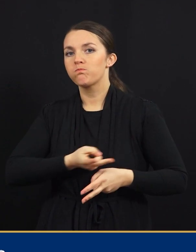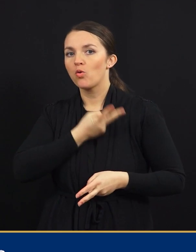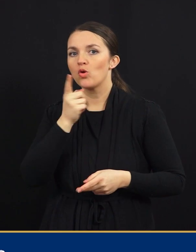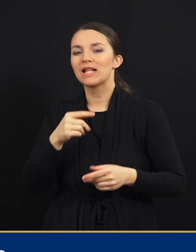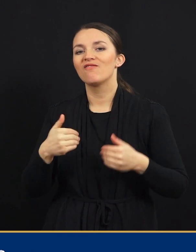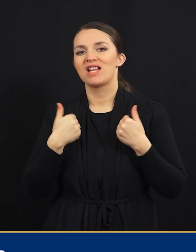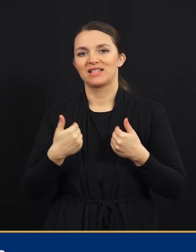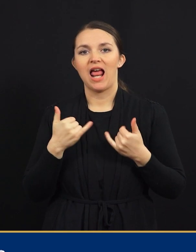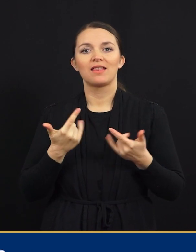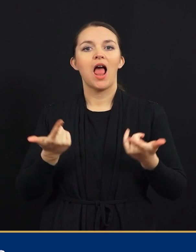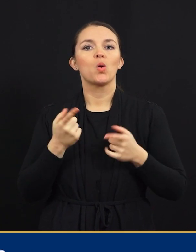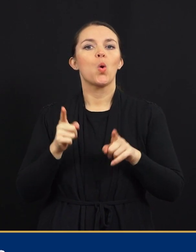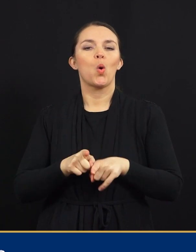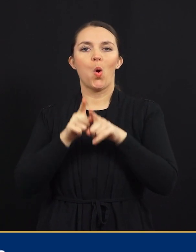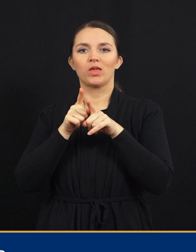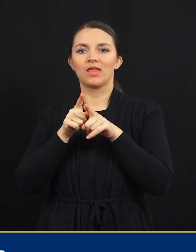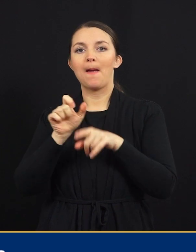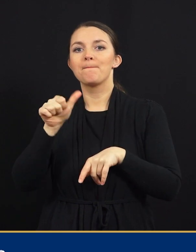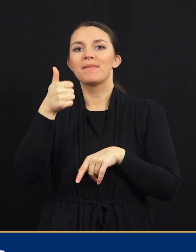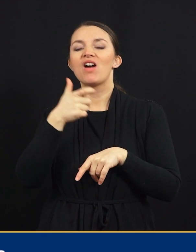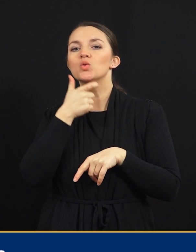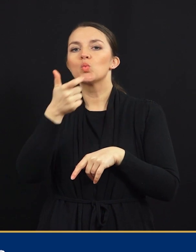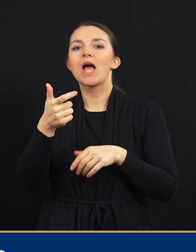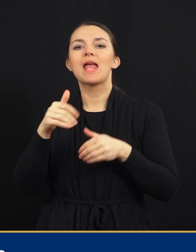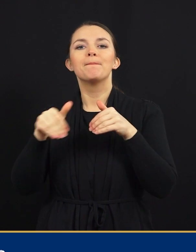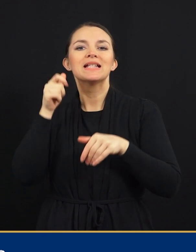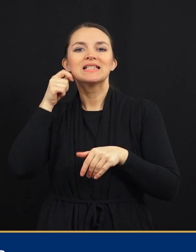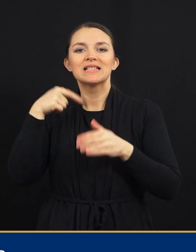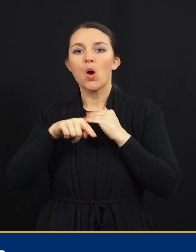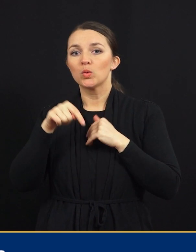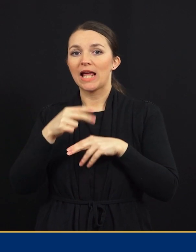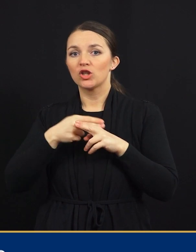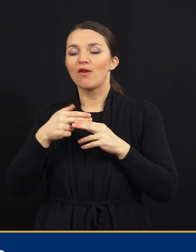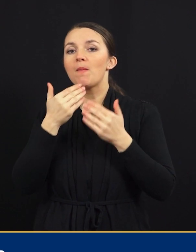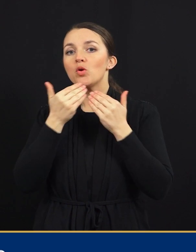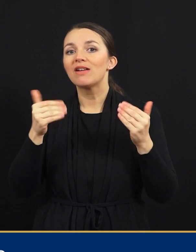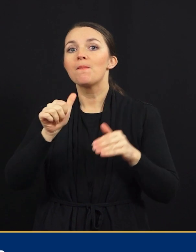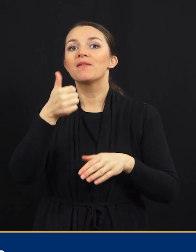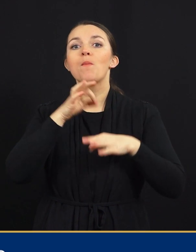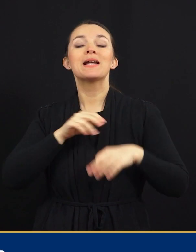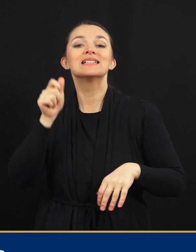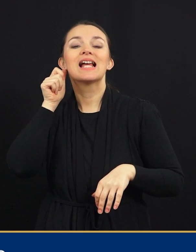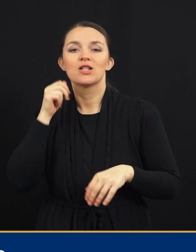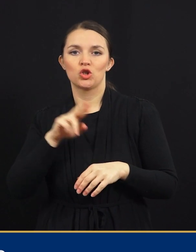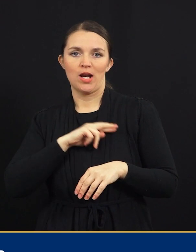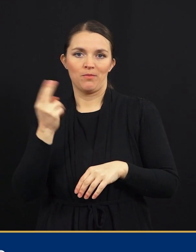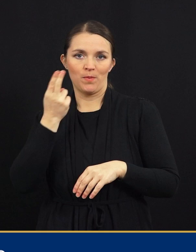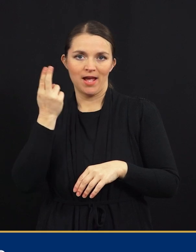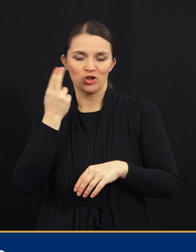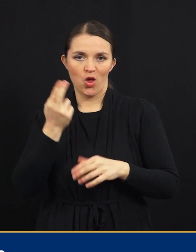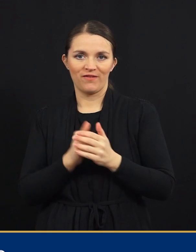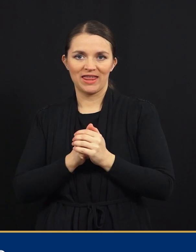zelo ponosna in vesela, da lahko kot prva zunanja ministrica v tej državi pozdravim prvo predsednico